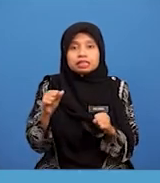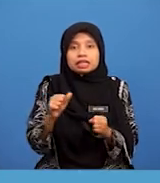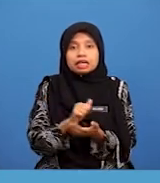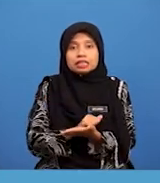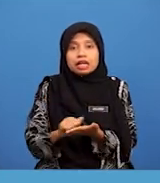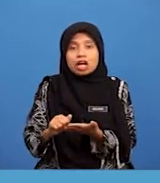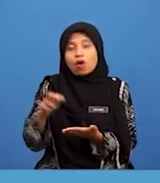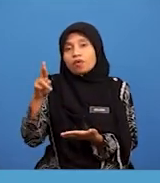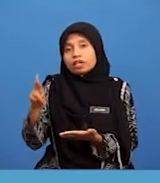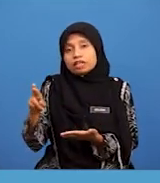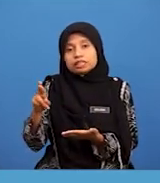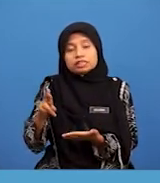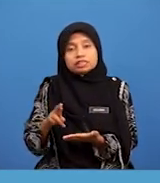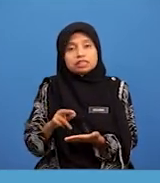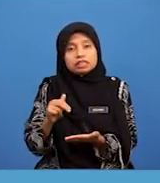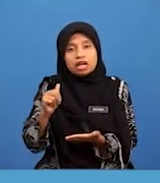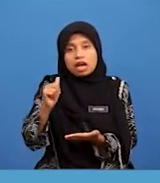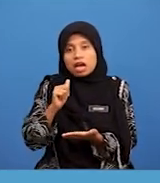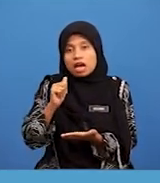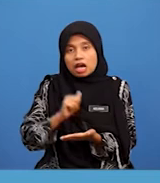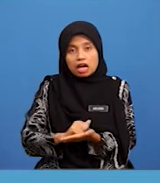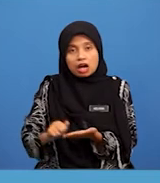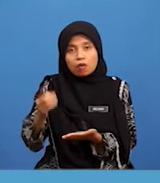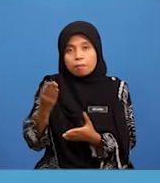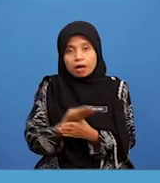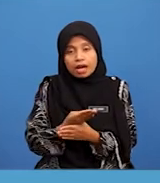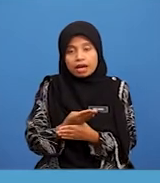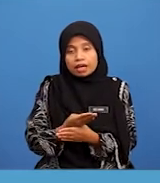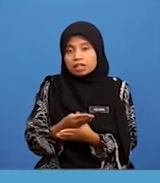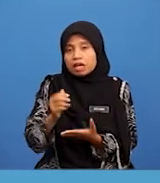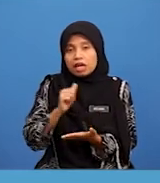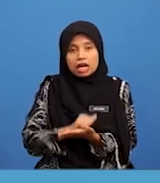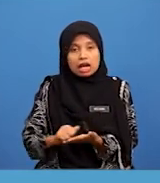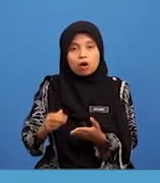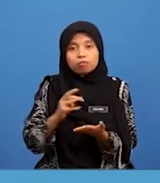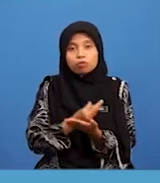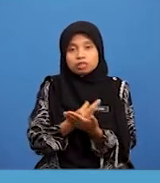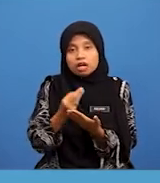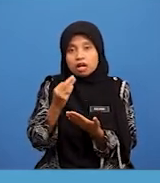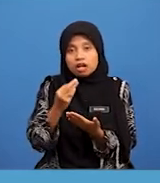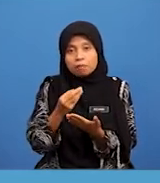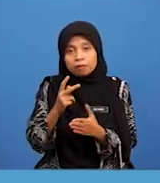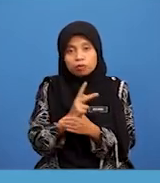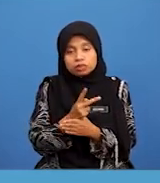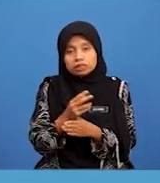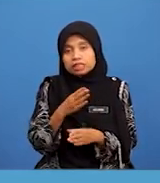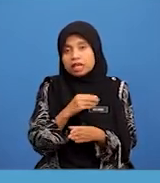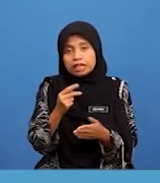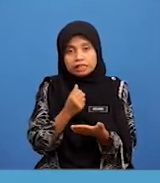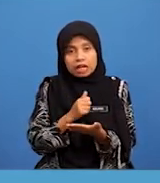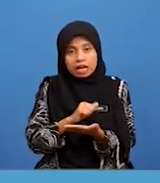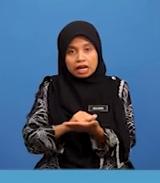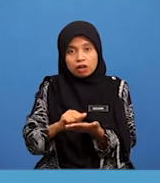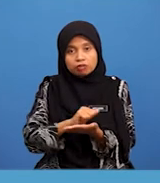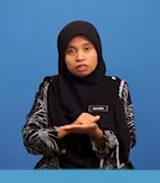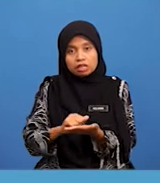menyediakan akaun realisasi, akaun bank, akaun modal perkongsi dan akaun-akaun